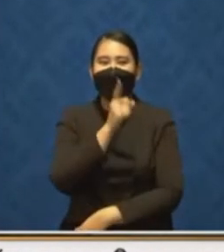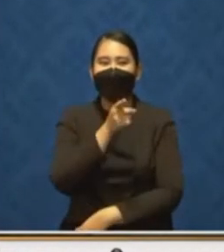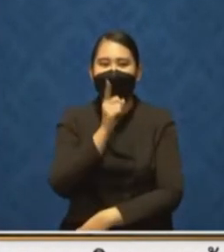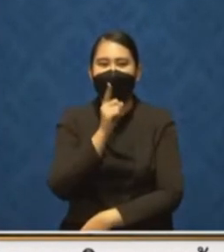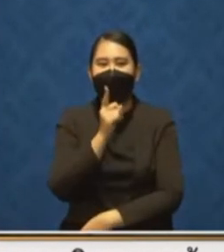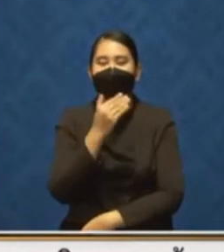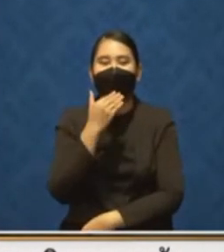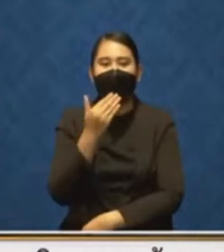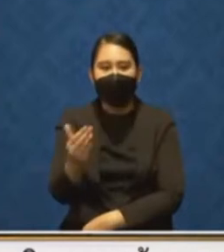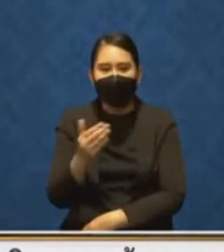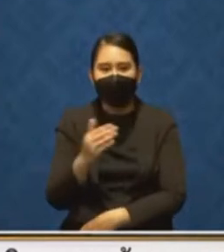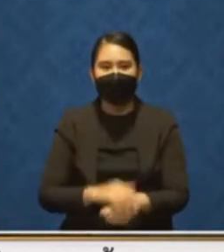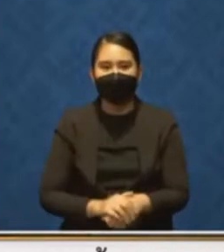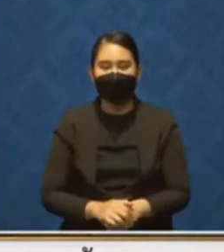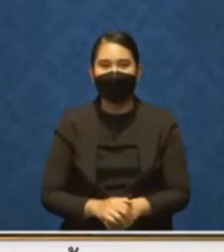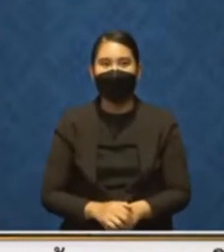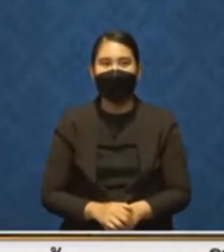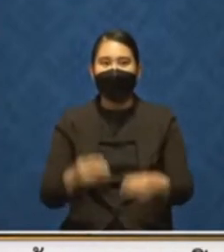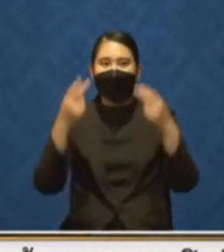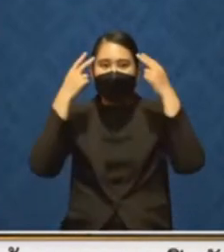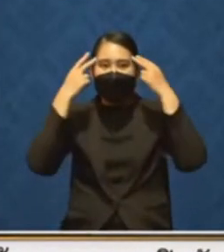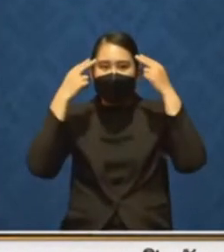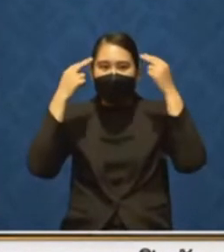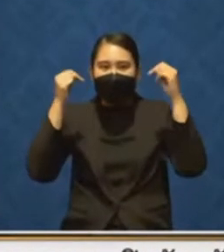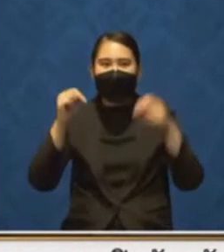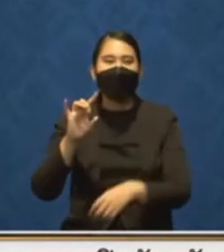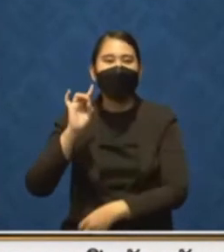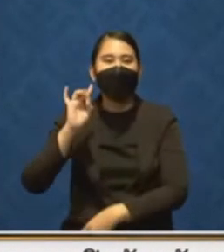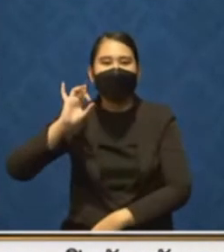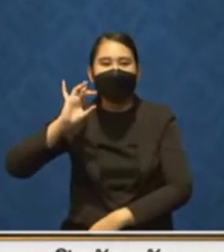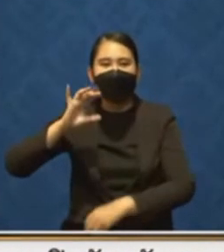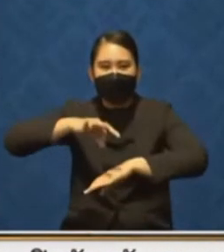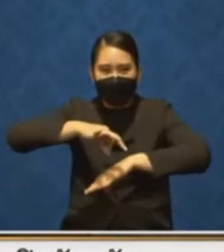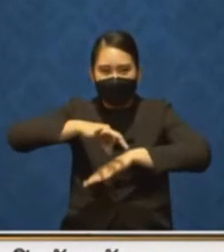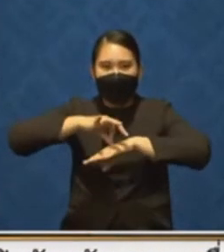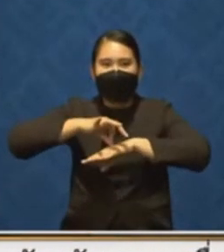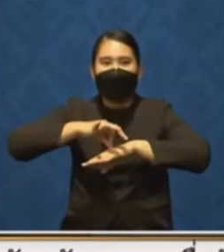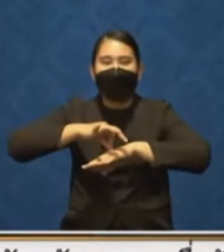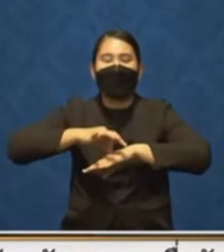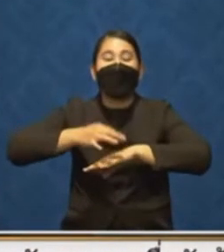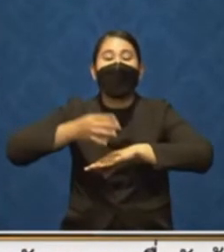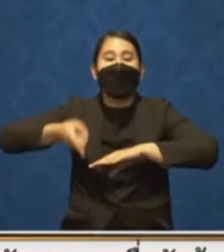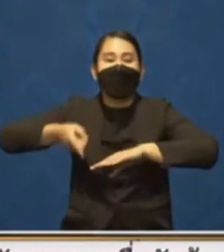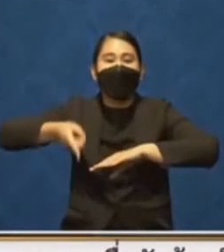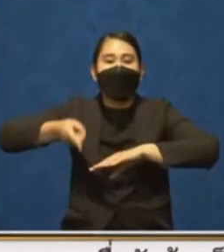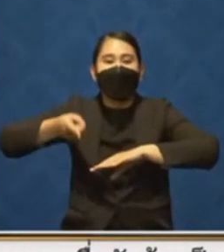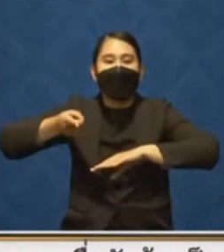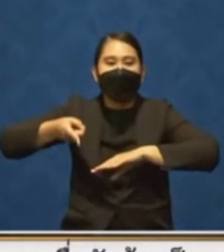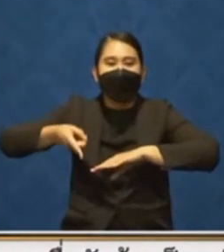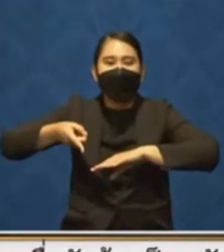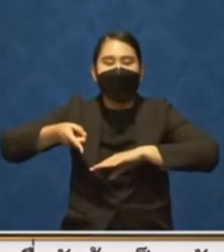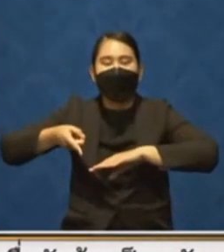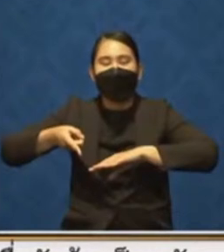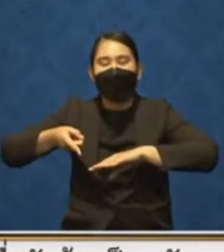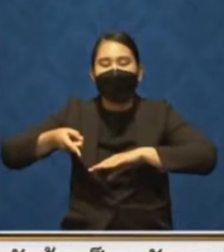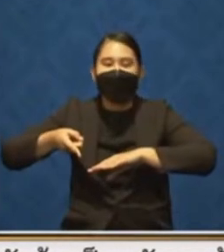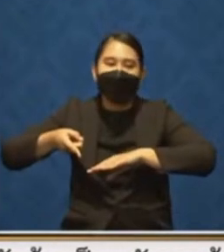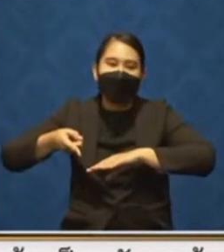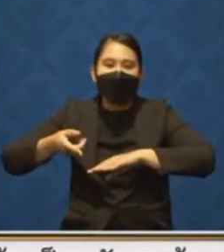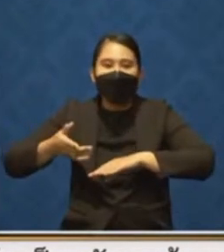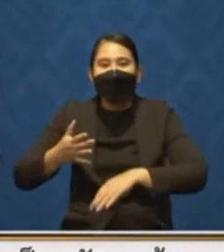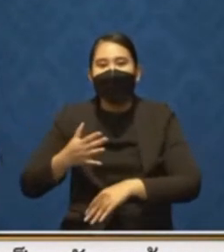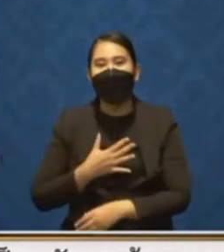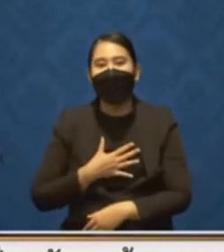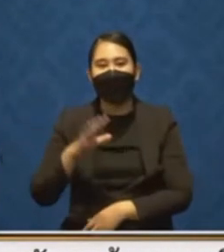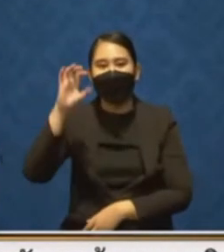ตลอดนะครับถ้าคุณอายุทธยังฝืนนะที่จะดำรงตำแหน่งในย้งตีต่อไปโดยอ่ะผมไม่